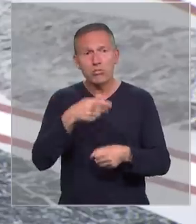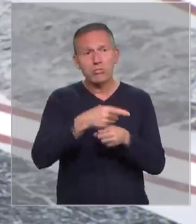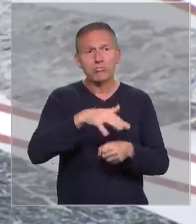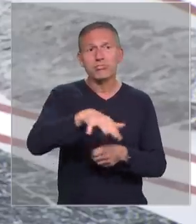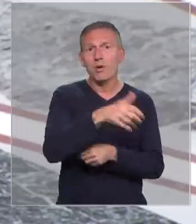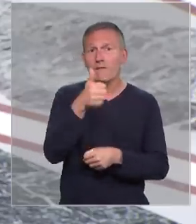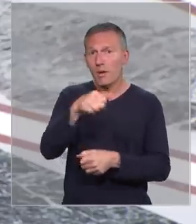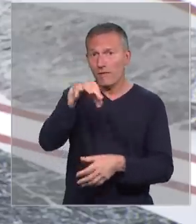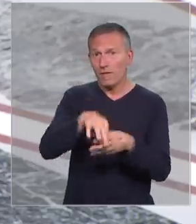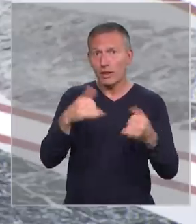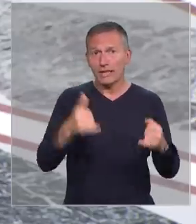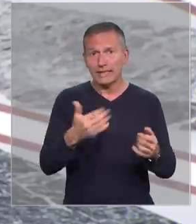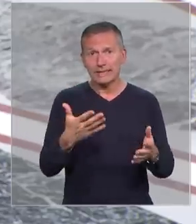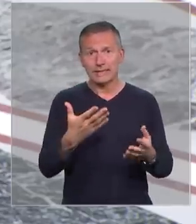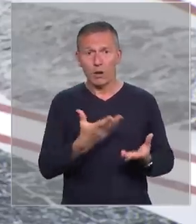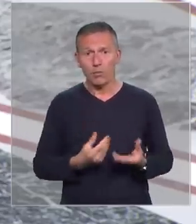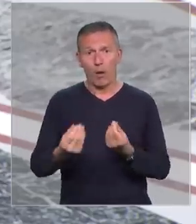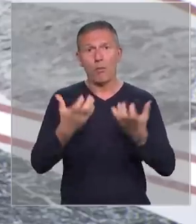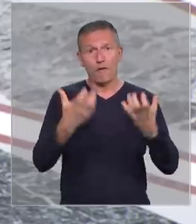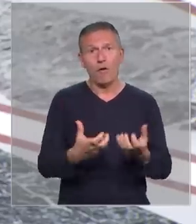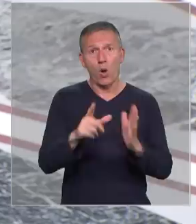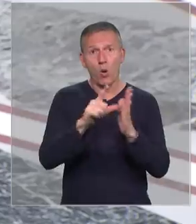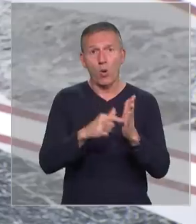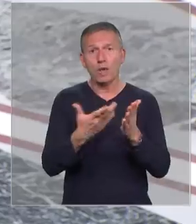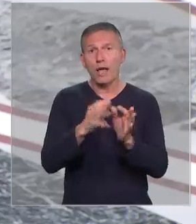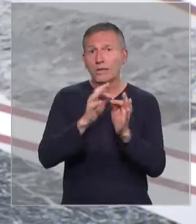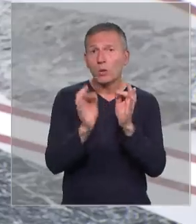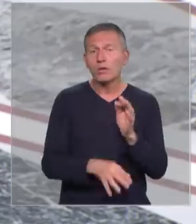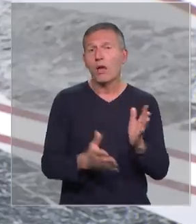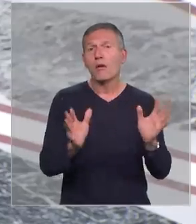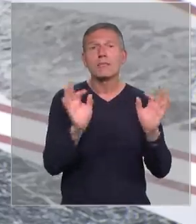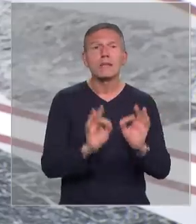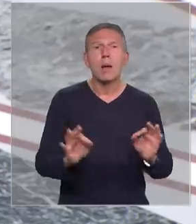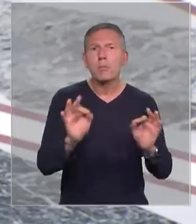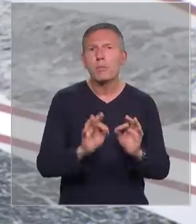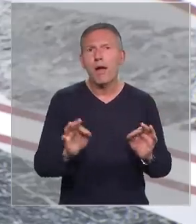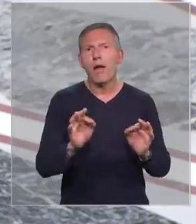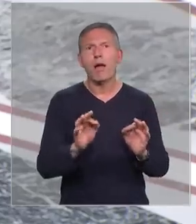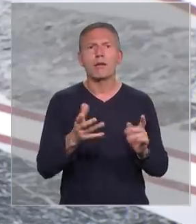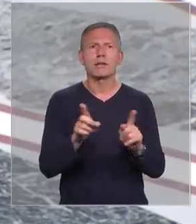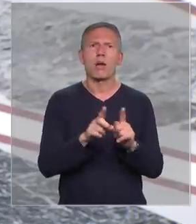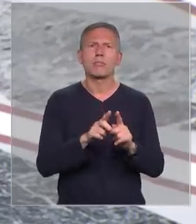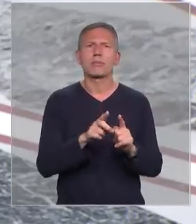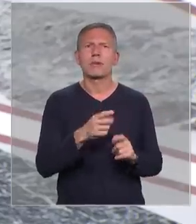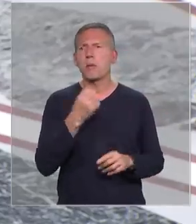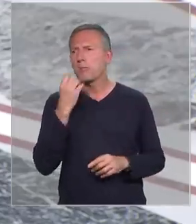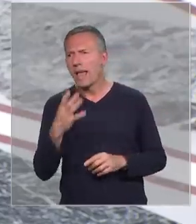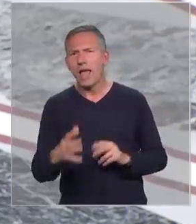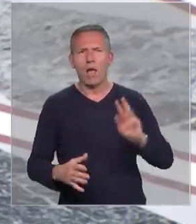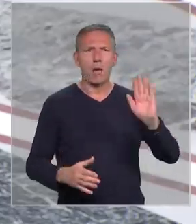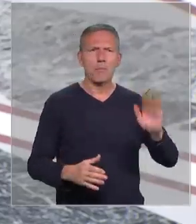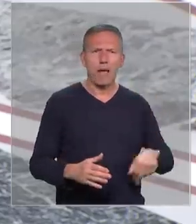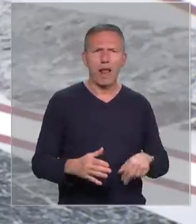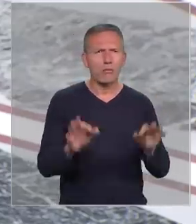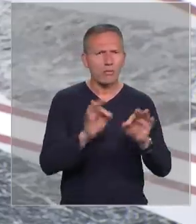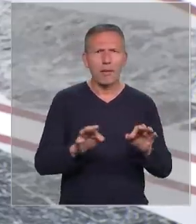votez ici, voulues par le peuple français. Et qu'il n'y a pas, Madame la députée, ceux qui seraient le camp du bien et les autres. Il n'y a